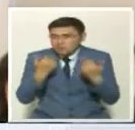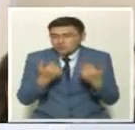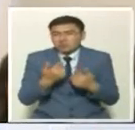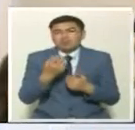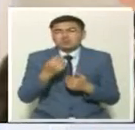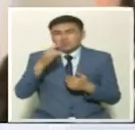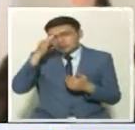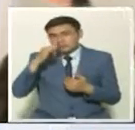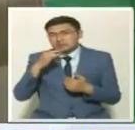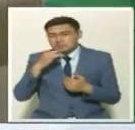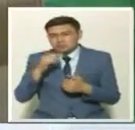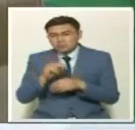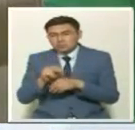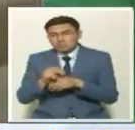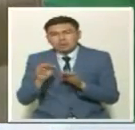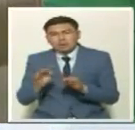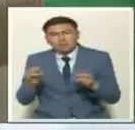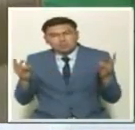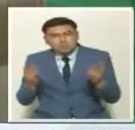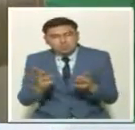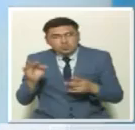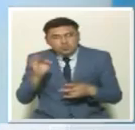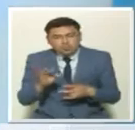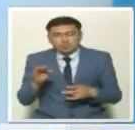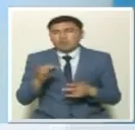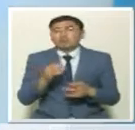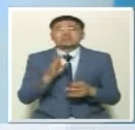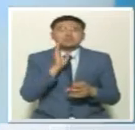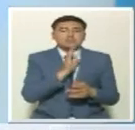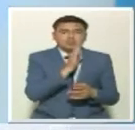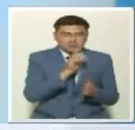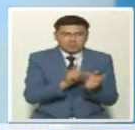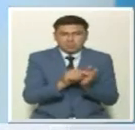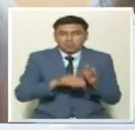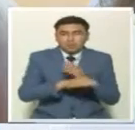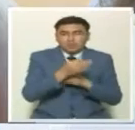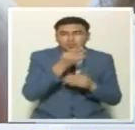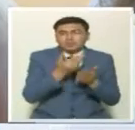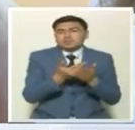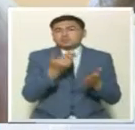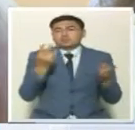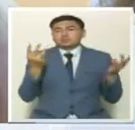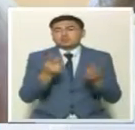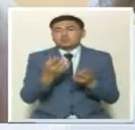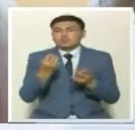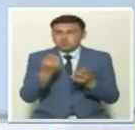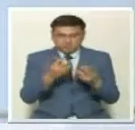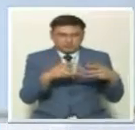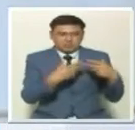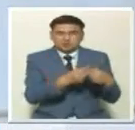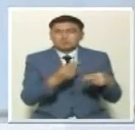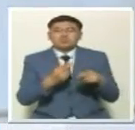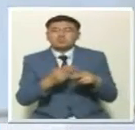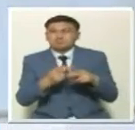оқыту әдістемесінің тиімділігі, әйелдердің зейнет жасын төмендету, құмар ойындардың отбасына әсері бар. Жиынға қатысушылар қоғамдағы